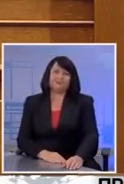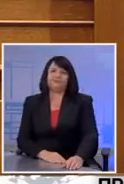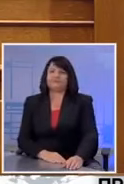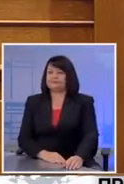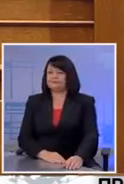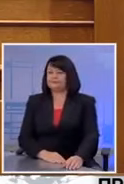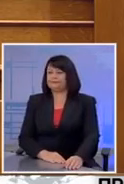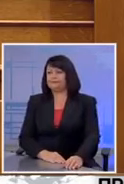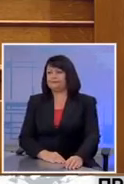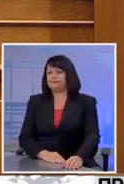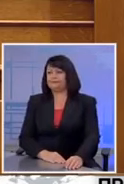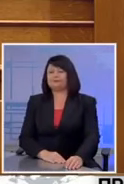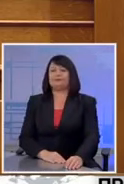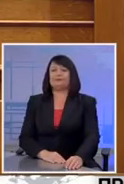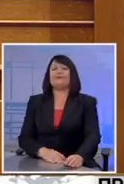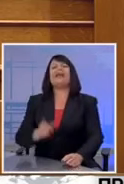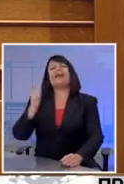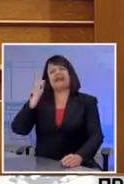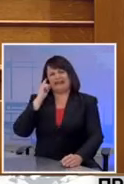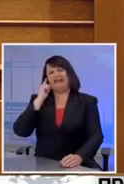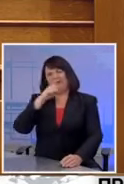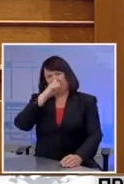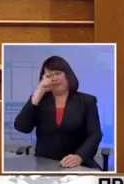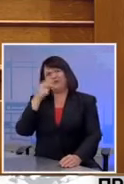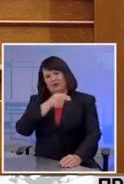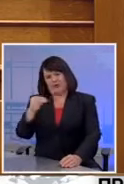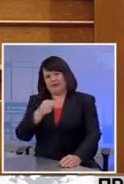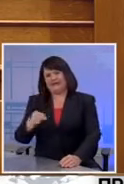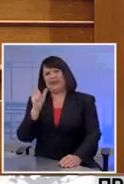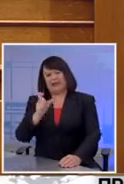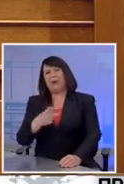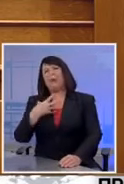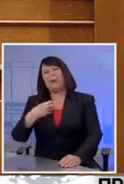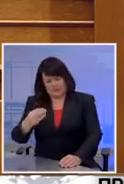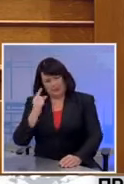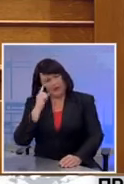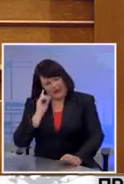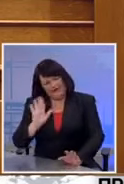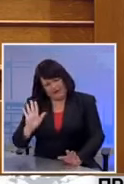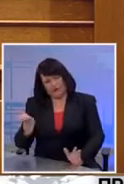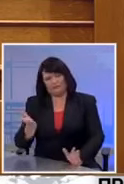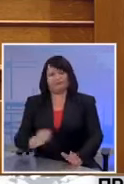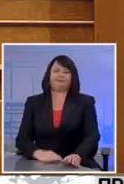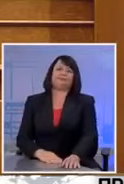Ναι, ξέρω, είναι λίγο σύνθετες έννοιες αυτές. Καταλαβαίνω ότι μπορεί να έχετε μια δυσκολία να σας αντιληφθείτε.